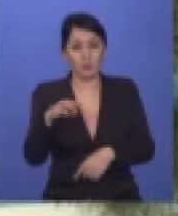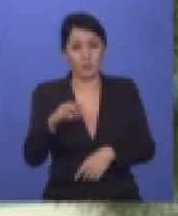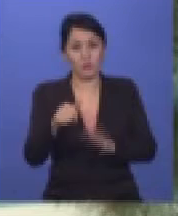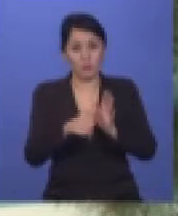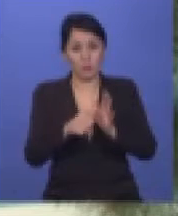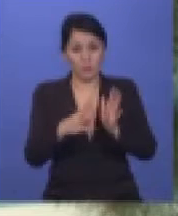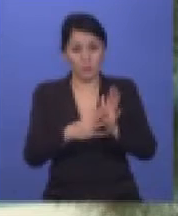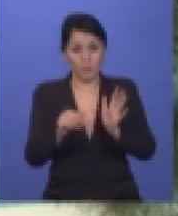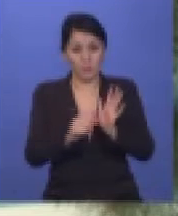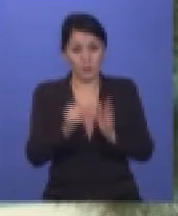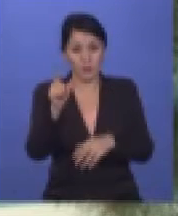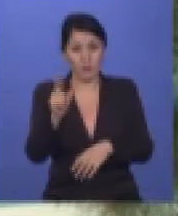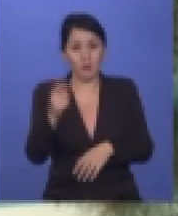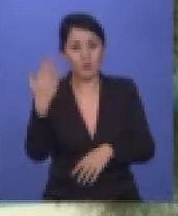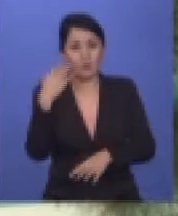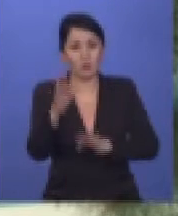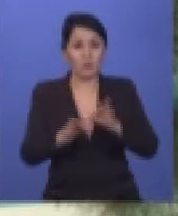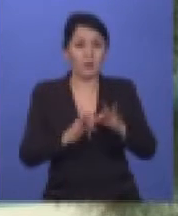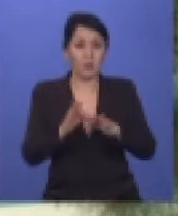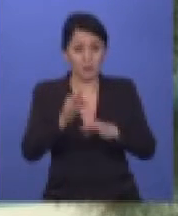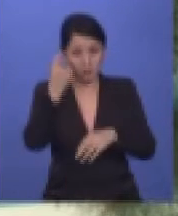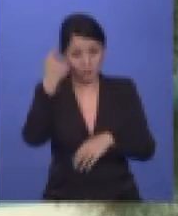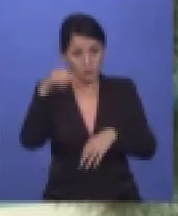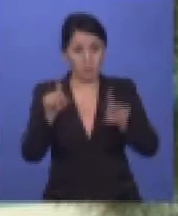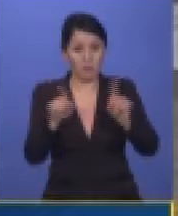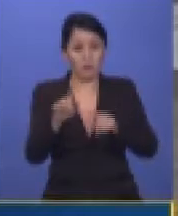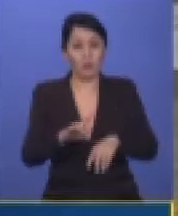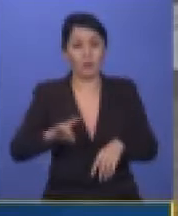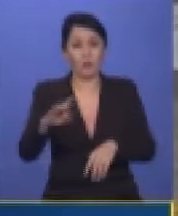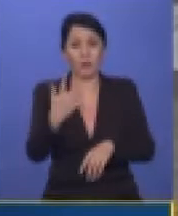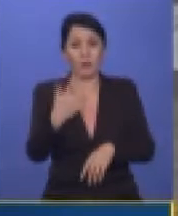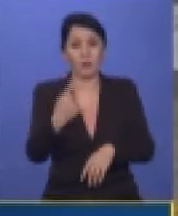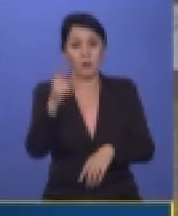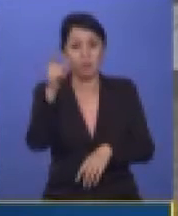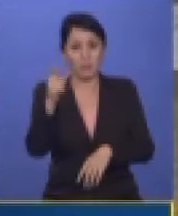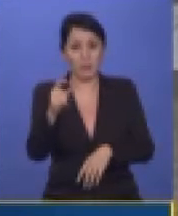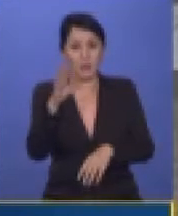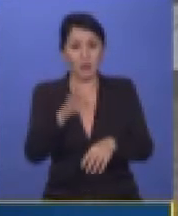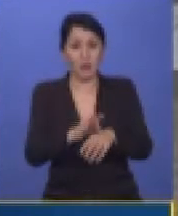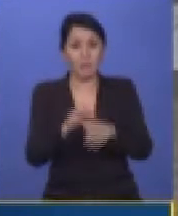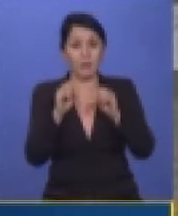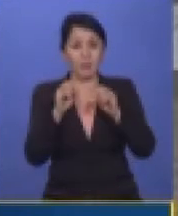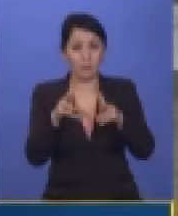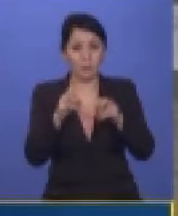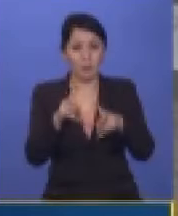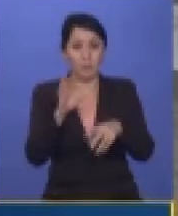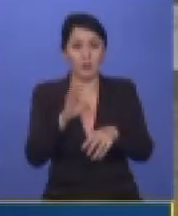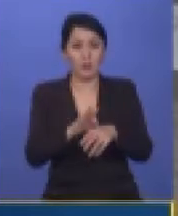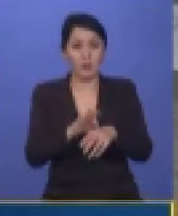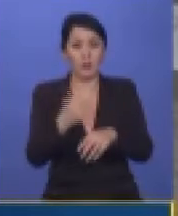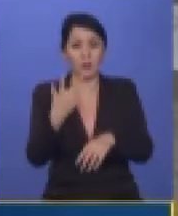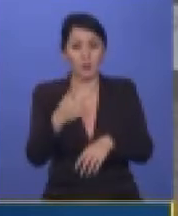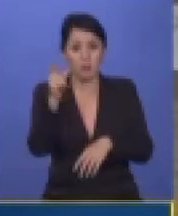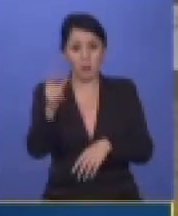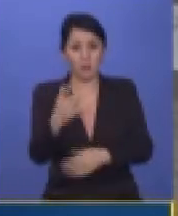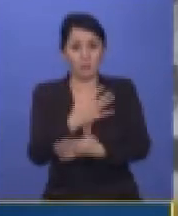34 696 человек. За минувшие сутки стало известно, что в регионе 31 житель заболели опасным заболеванием.